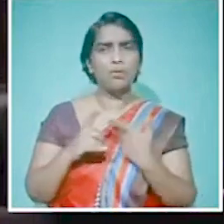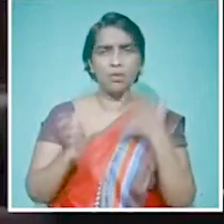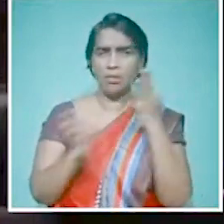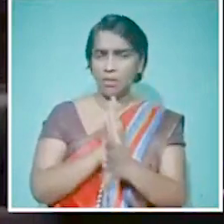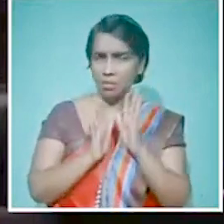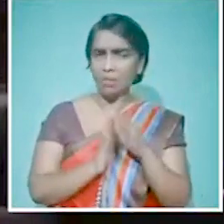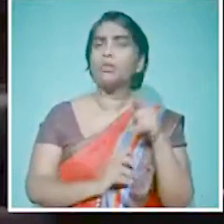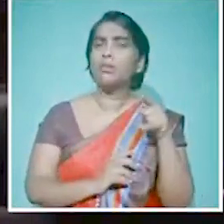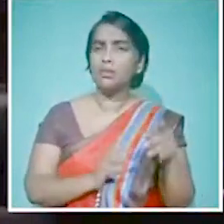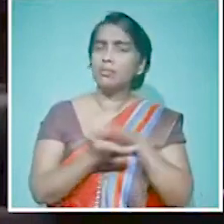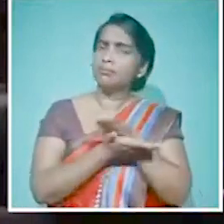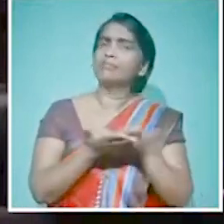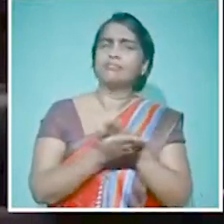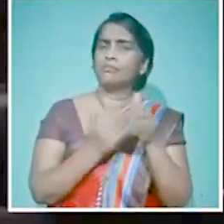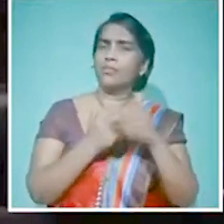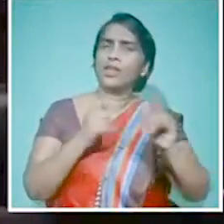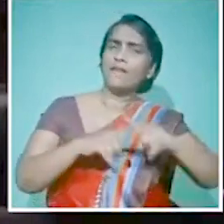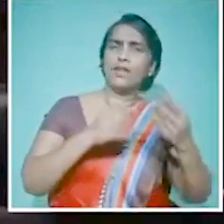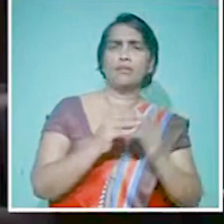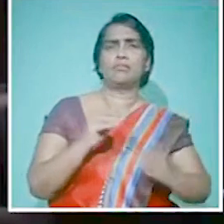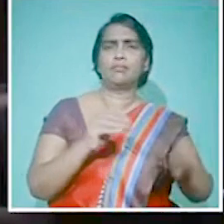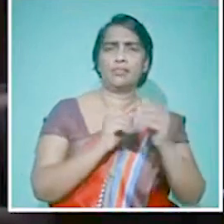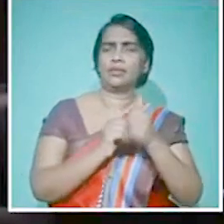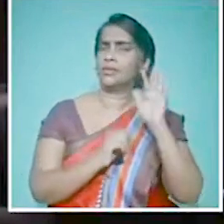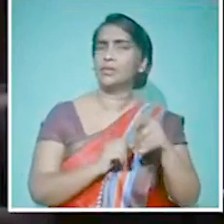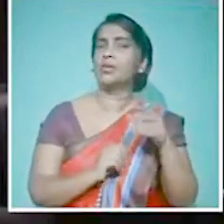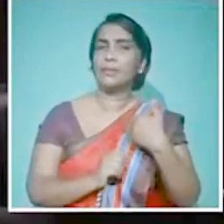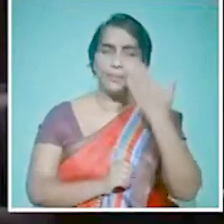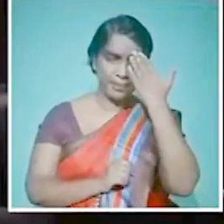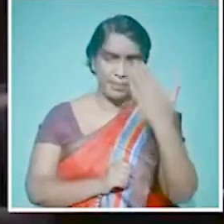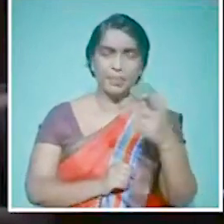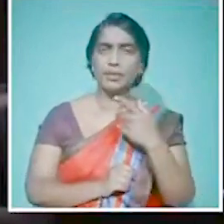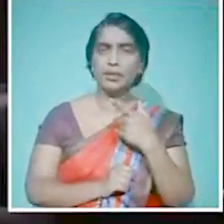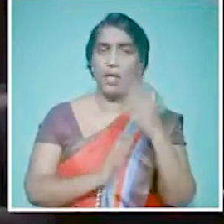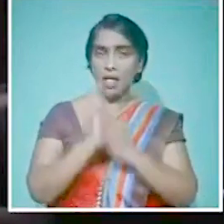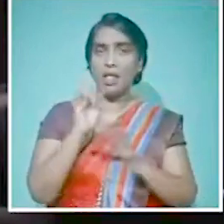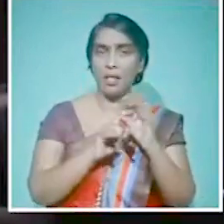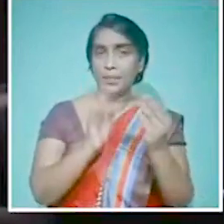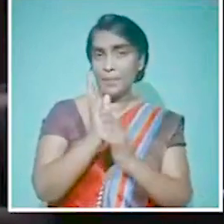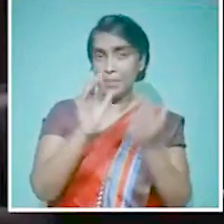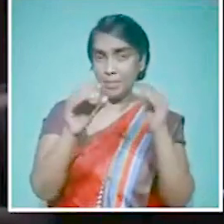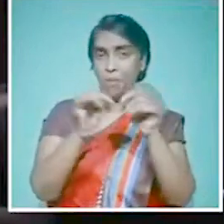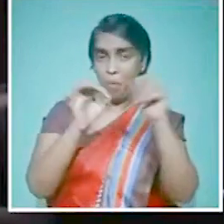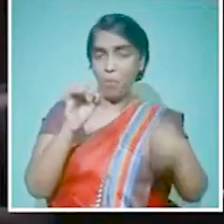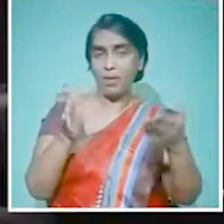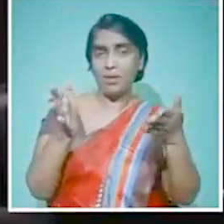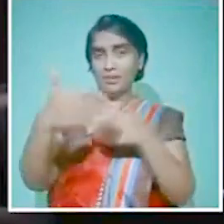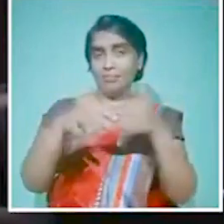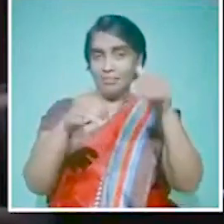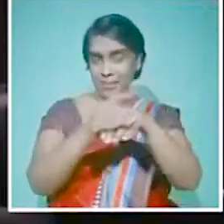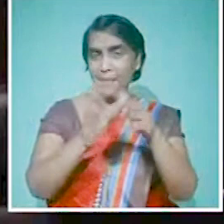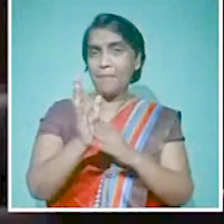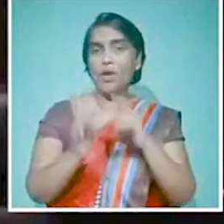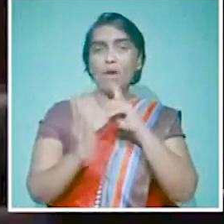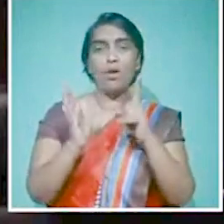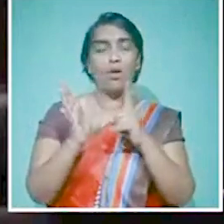අඩුපාඩුවක් තියෙනවා නම් ඒව නිවැරදි කරන්න වෙනත් උපක්‍රම පාවිච්චි කරන්න. ඒ නිසා කරුණා කළා ඔබතුමා අමාත්‍ය මණ්ඩල සමාජිකයෙක් නිසා මේ නීති විද්‍යාලයේ